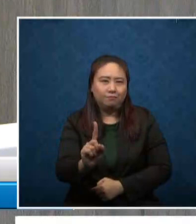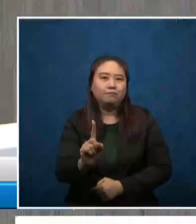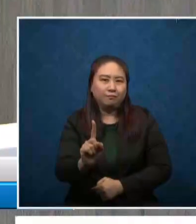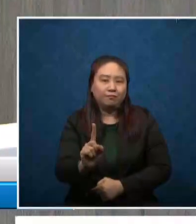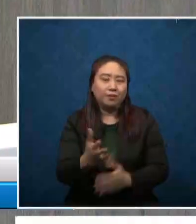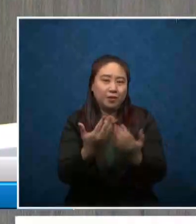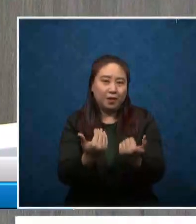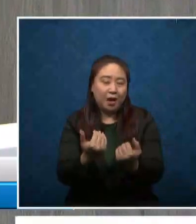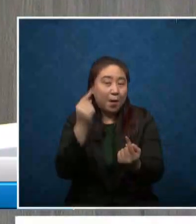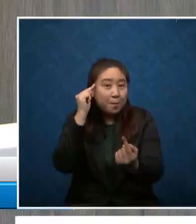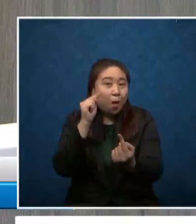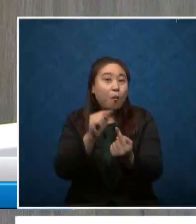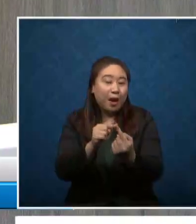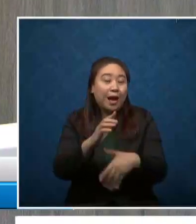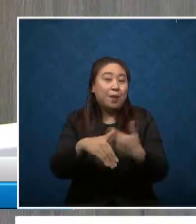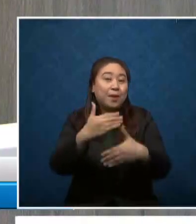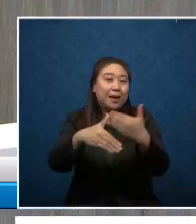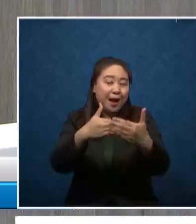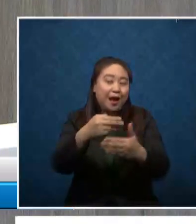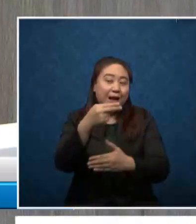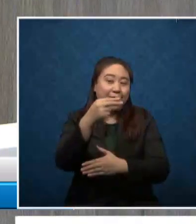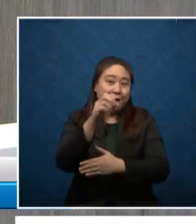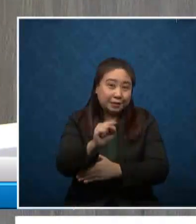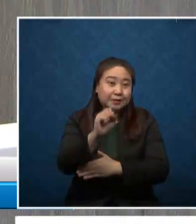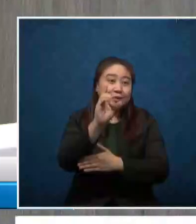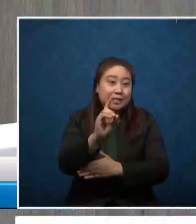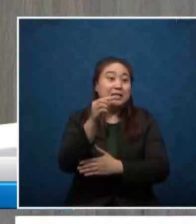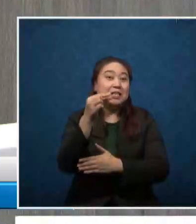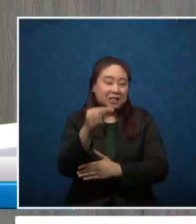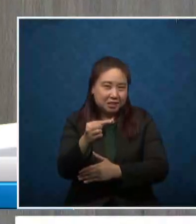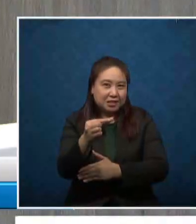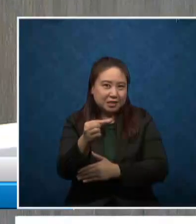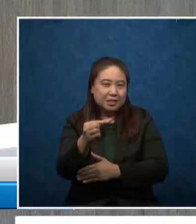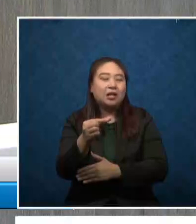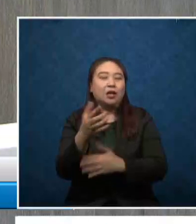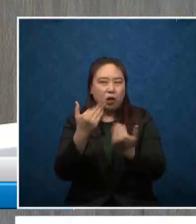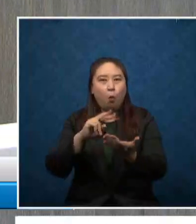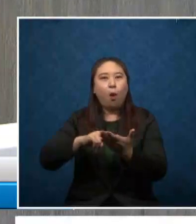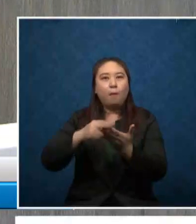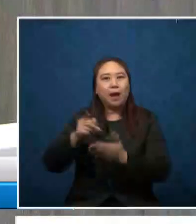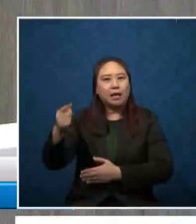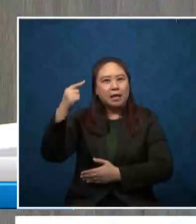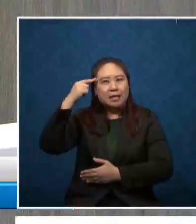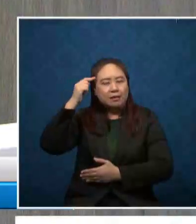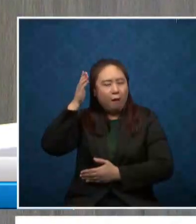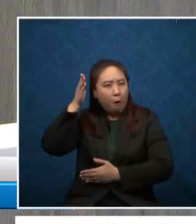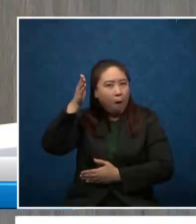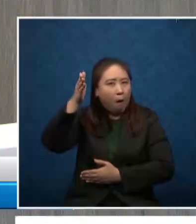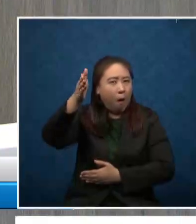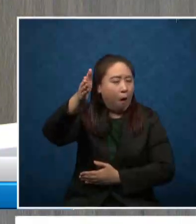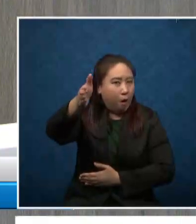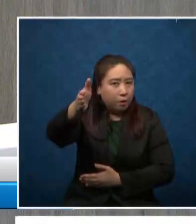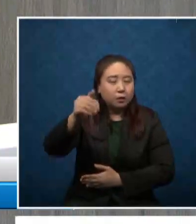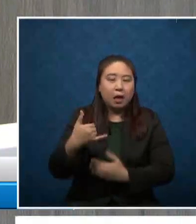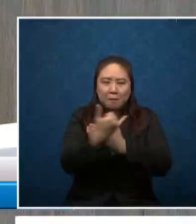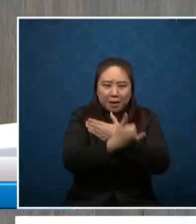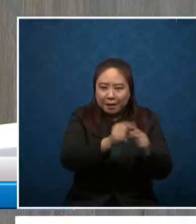นองเป้าหมายการพัฒนาที่ยั่งยืนกคือ SDGแดงวท่านคิดไปไลหลายประเทศมีงบป